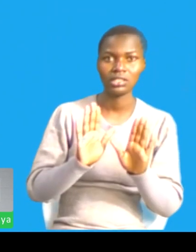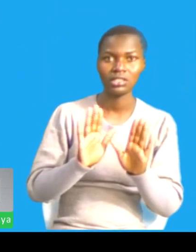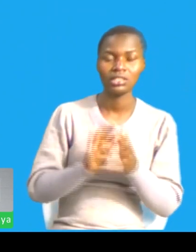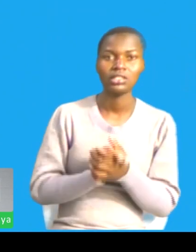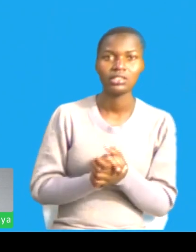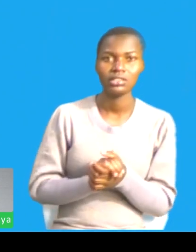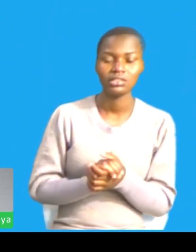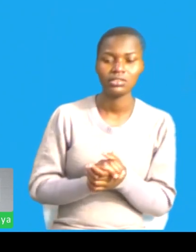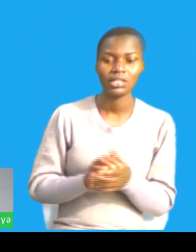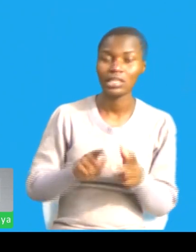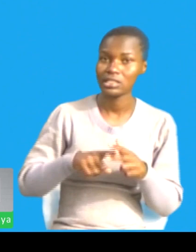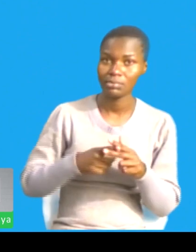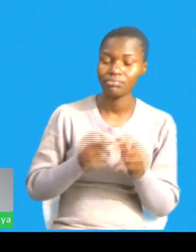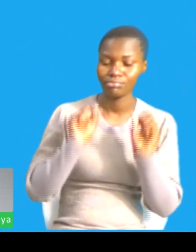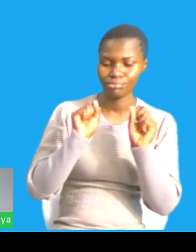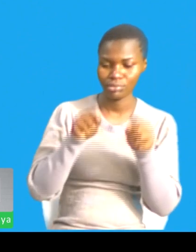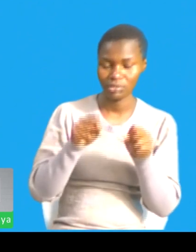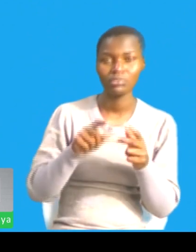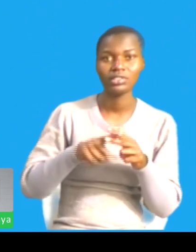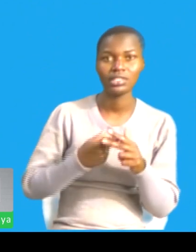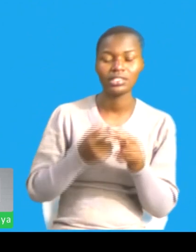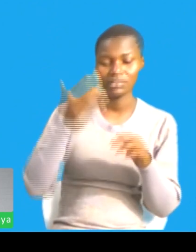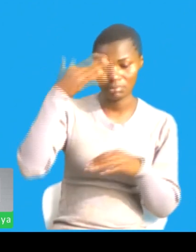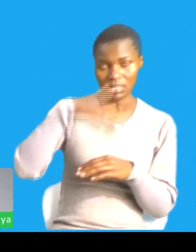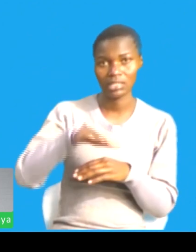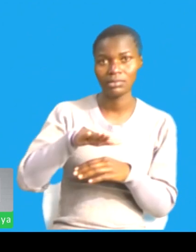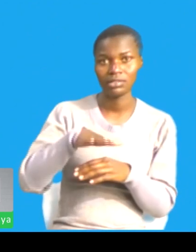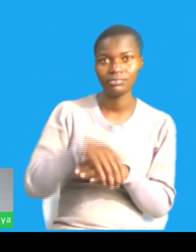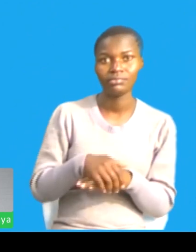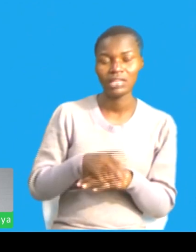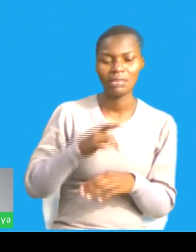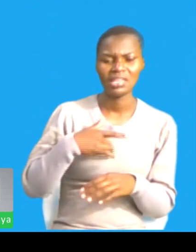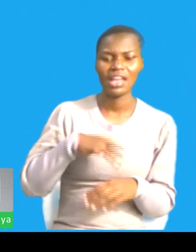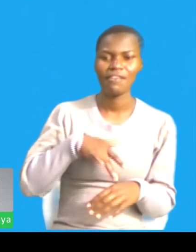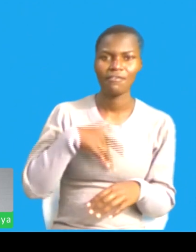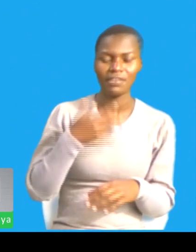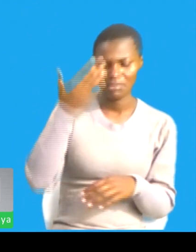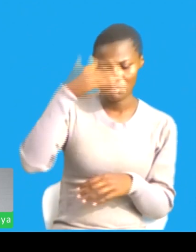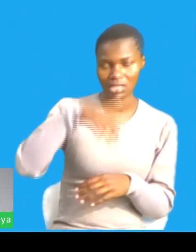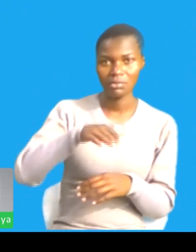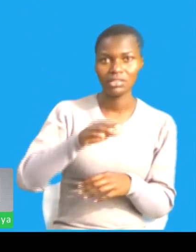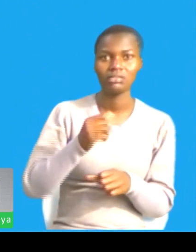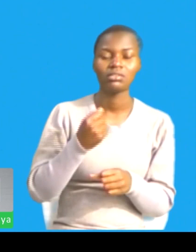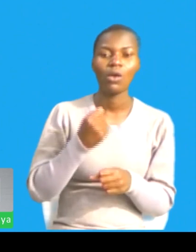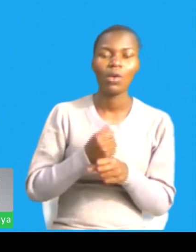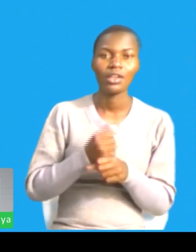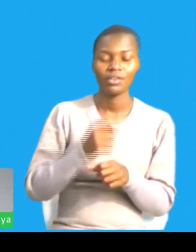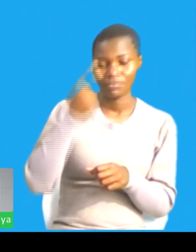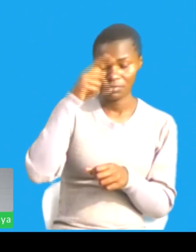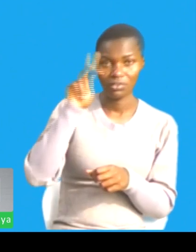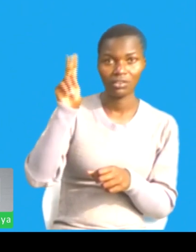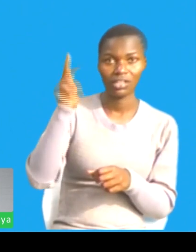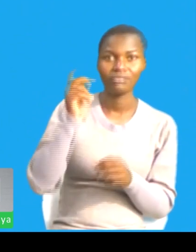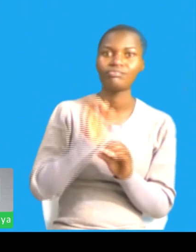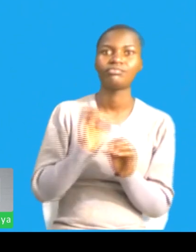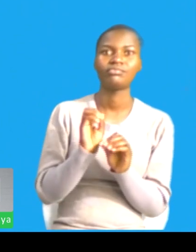start in parliament. So Jonah, what I feel is that parliament has for a long time not been working for Kenyans. Wabunge